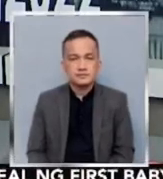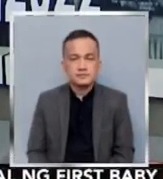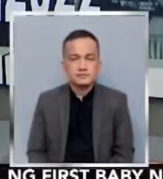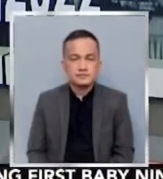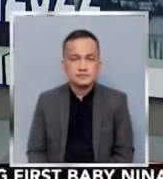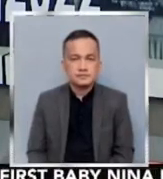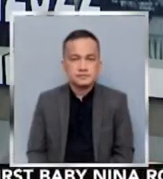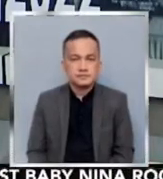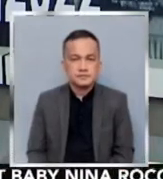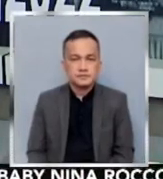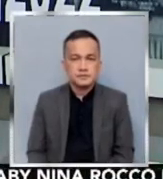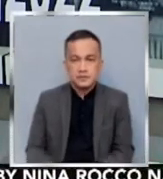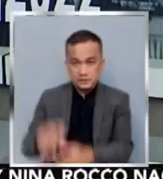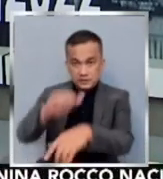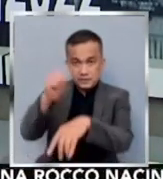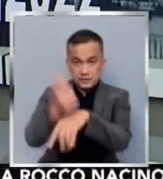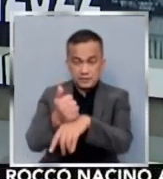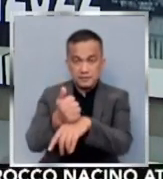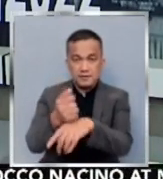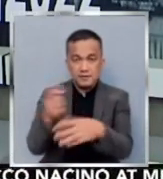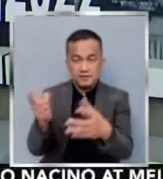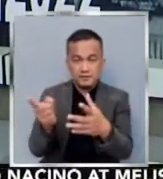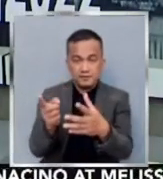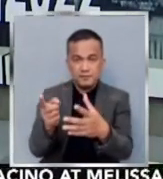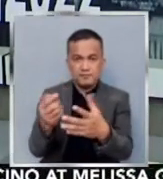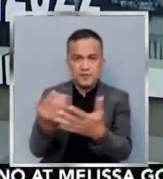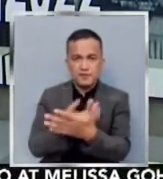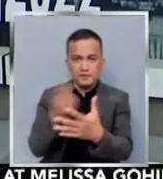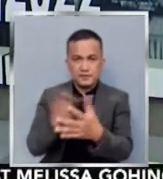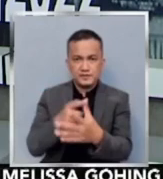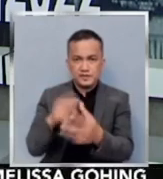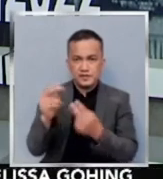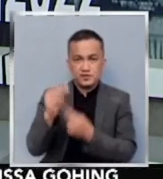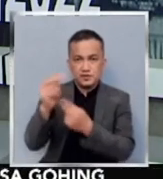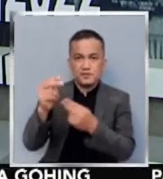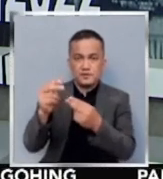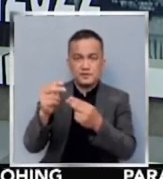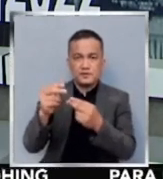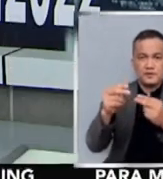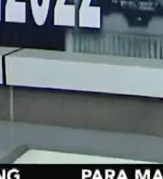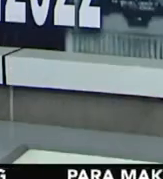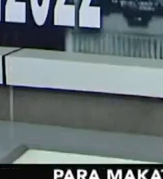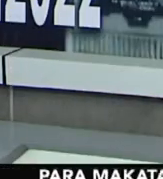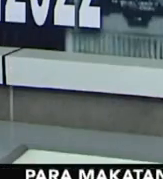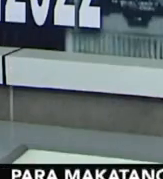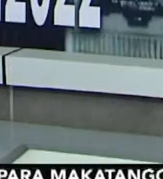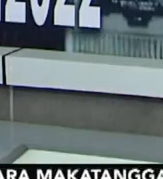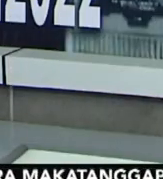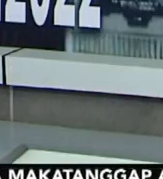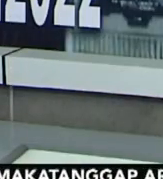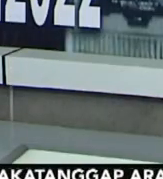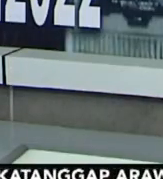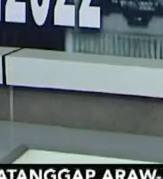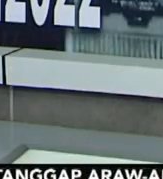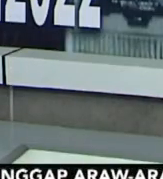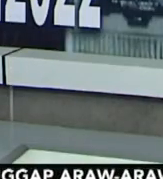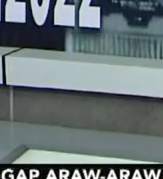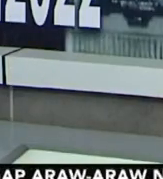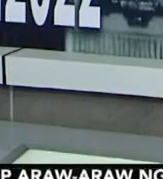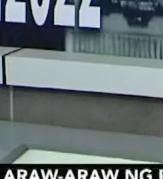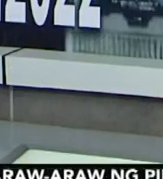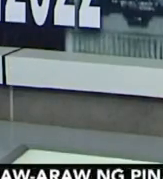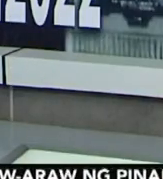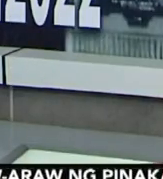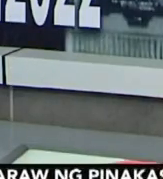Itinalaga bilang bagong first nominee ng party list na P3PWD si dating Comelec Commissioner Rowena